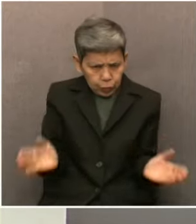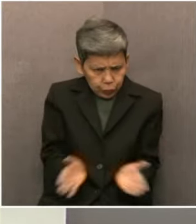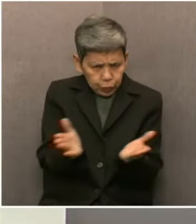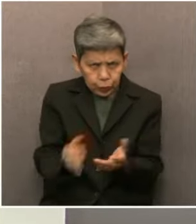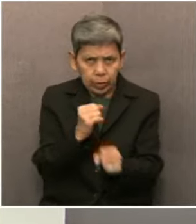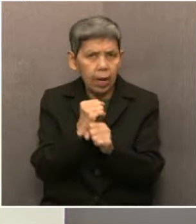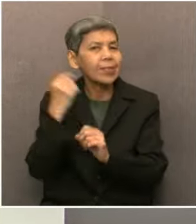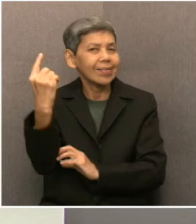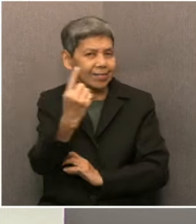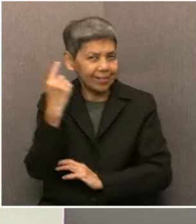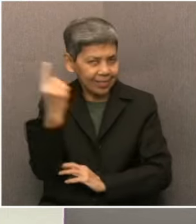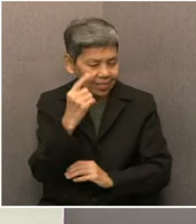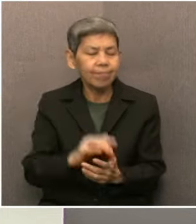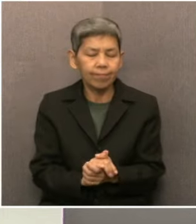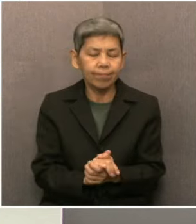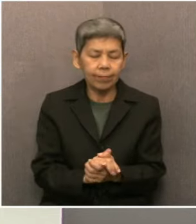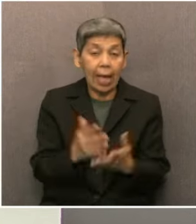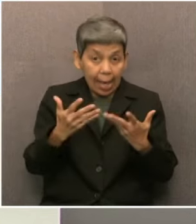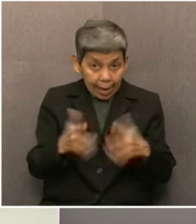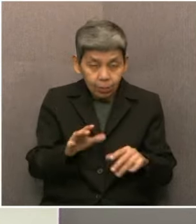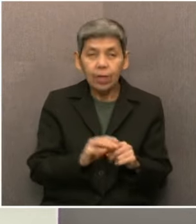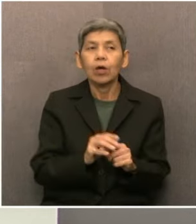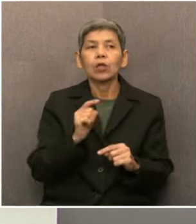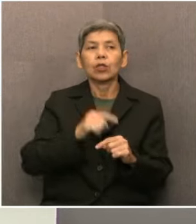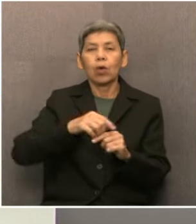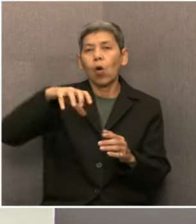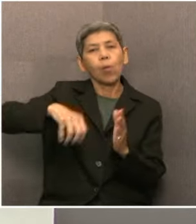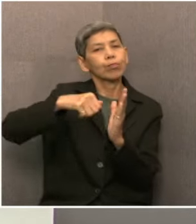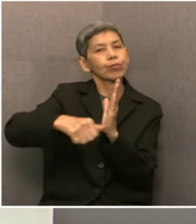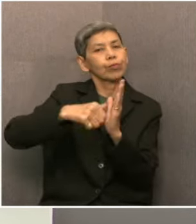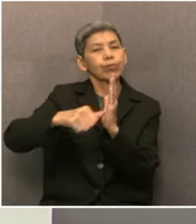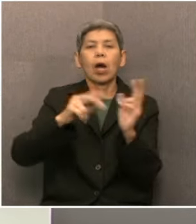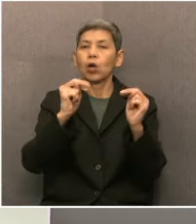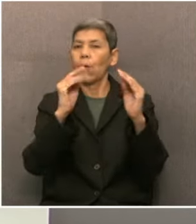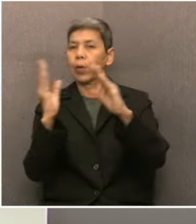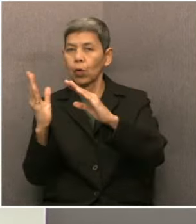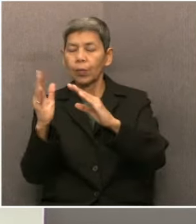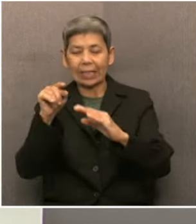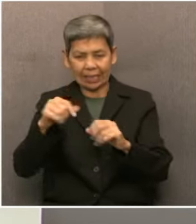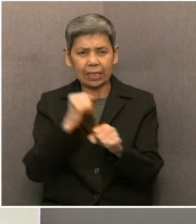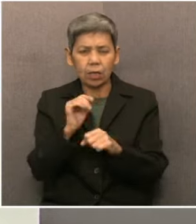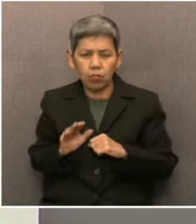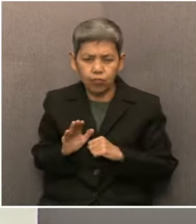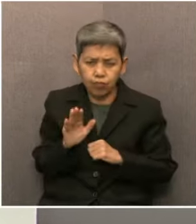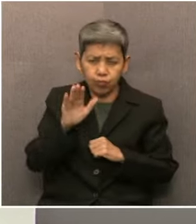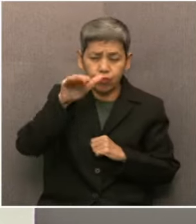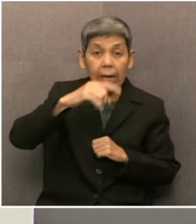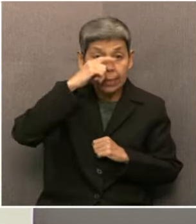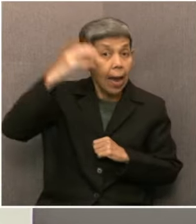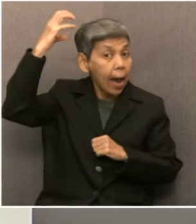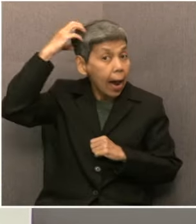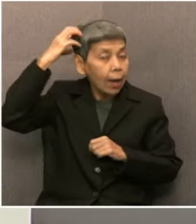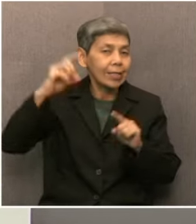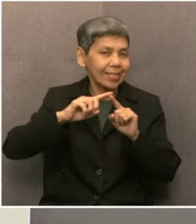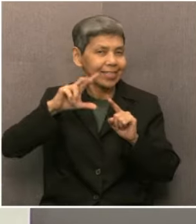การท่องเที่ยวนะคะจากนั้นนะคะก็จะไปที่สุลกากรจังหวัดนครพนมนะคะที่สะพานมิตรภาพไทยลาวแห่งที่